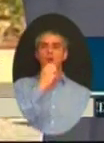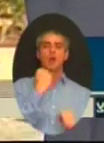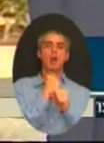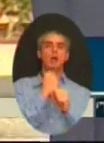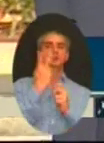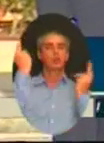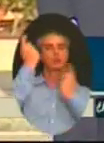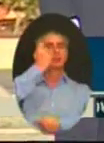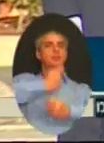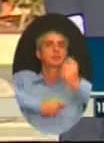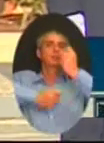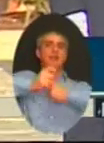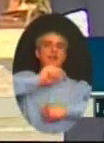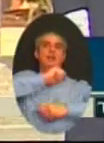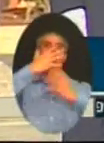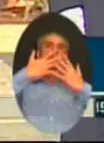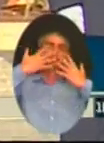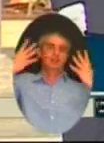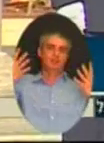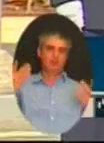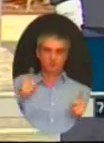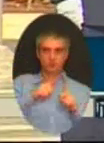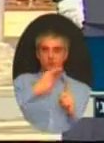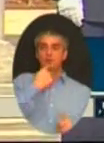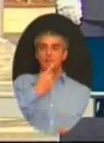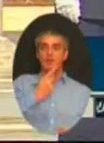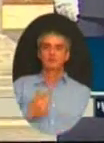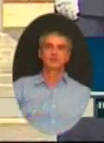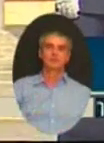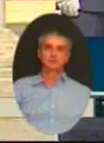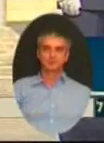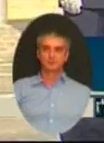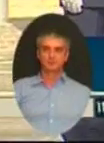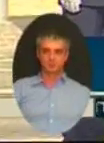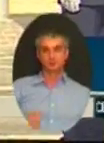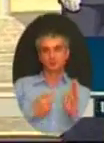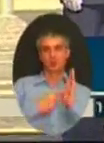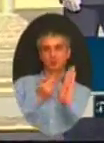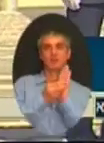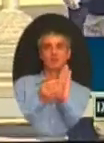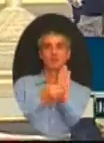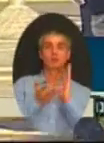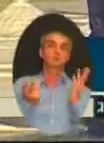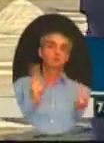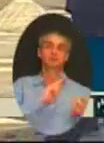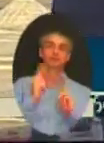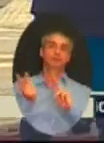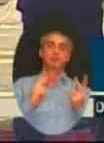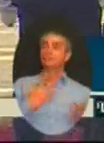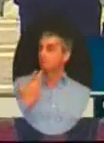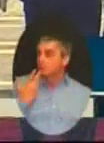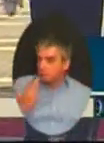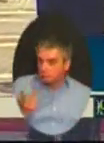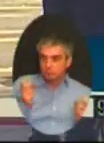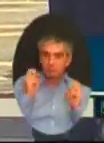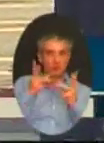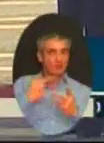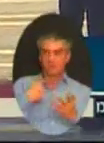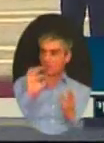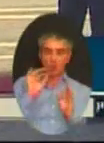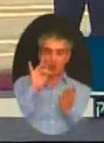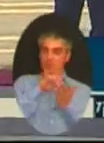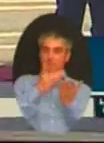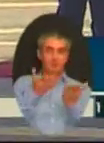לעשות הדיל האולטימט דיל, כמו שהוא מגדיר. הדיל האולטימטיבי דורש ויתורים משני הצדדים. אוקיי, אבל אנחנו לא